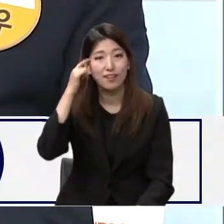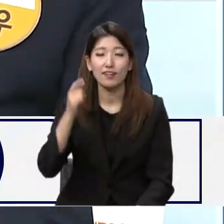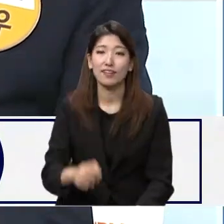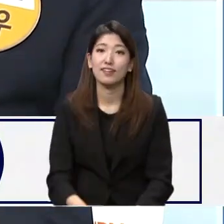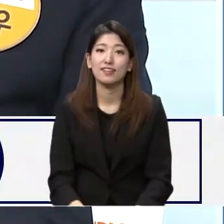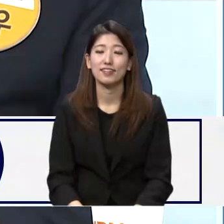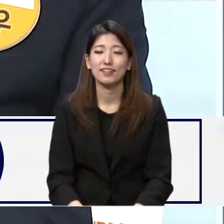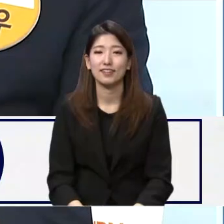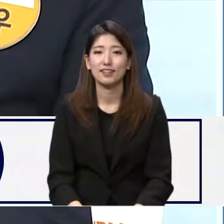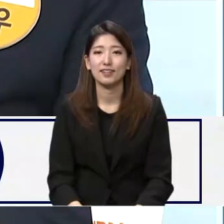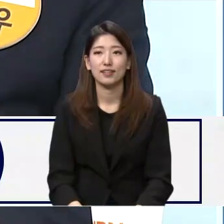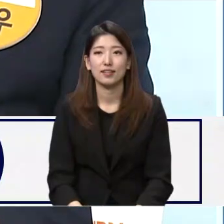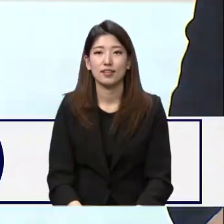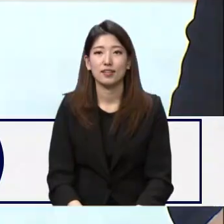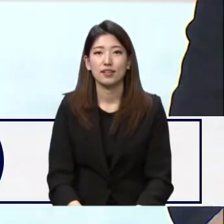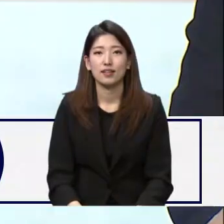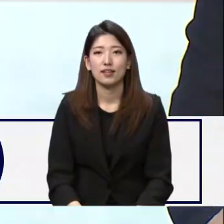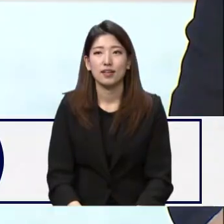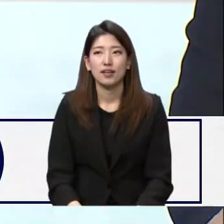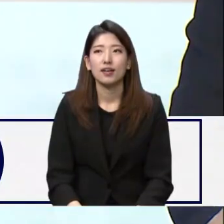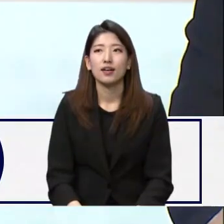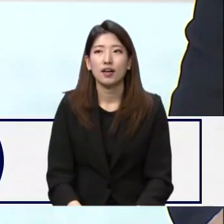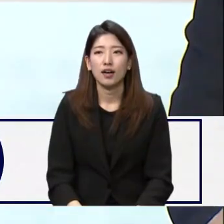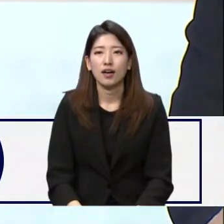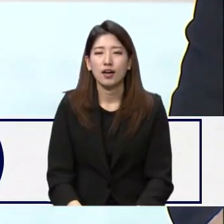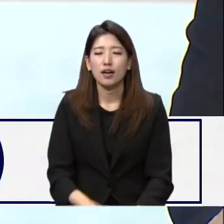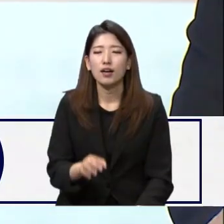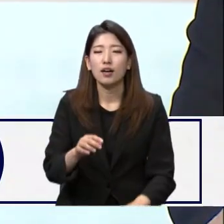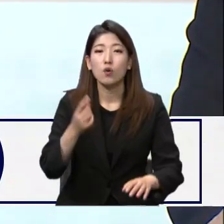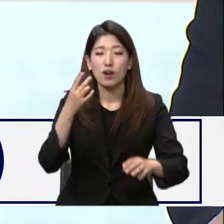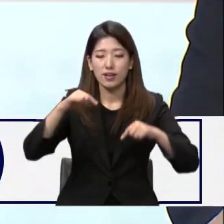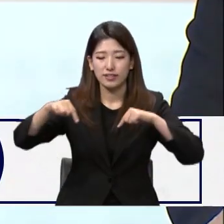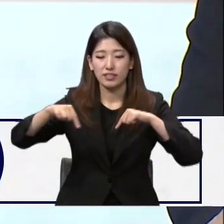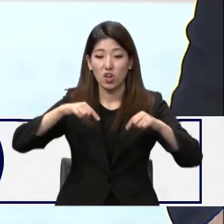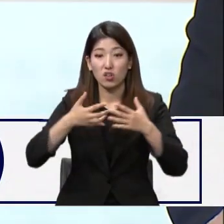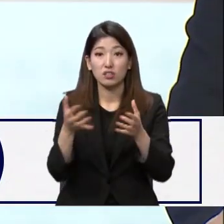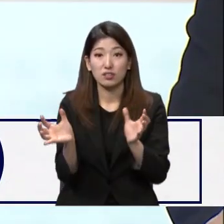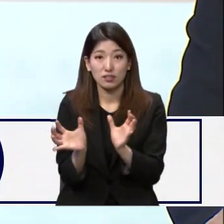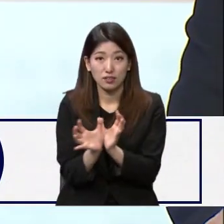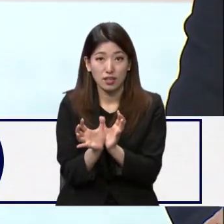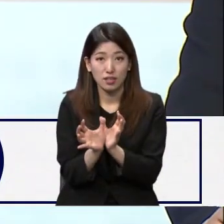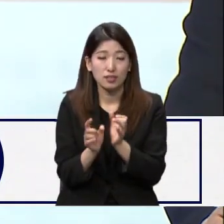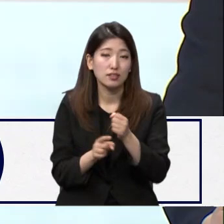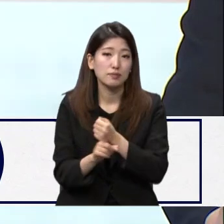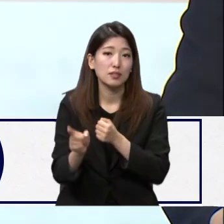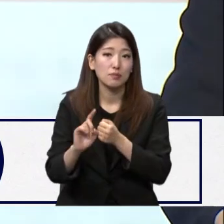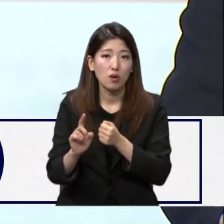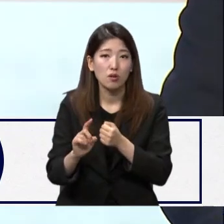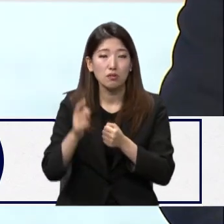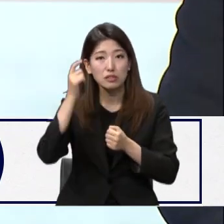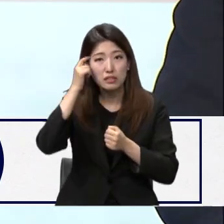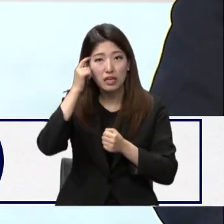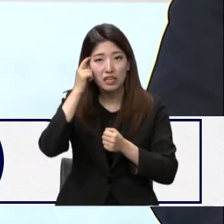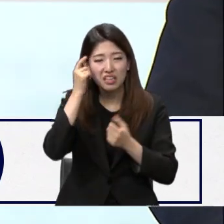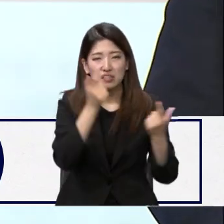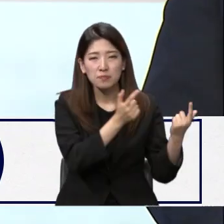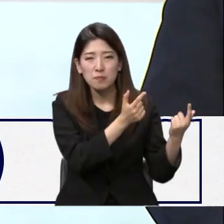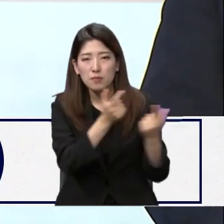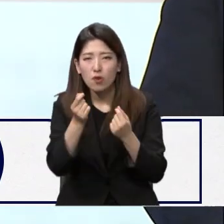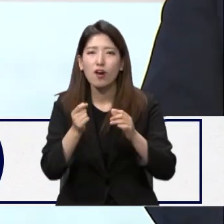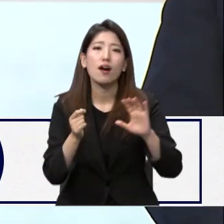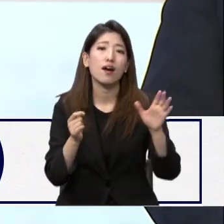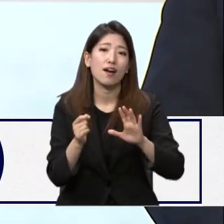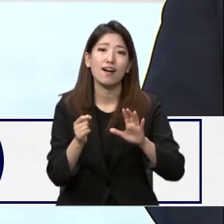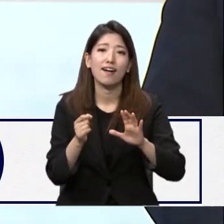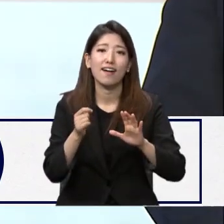정당이라고 하는 거는 굉장히 다양한 의견이 나오는 곳입니다 그리고 그 다양한 의견이 하나가 배척